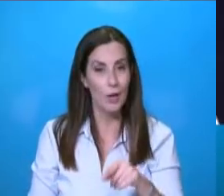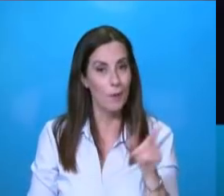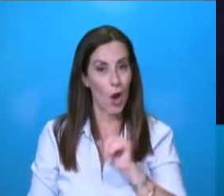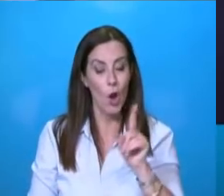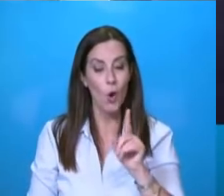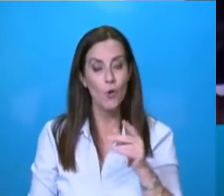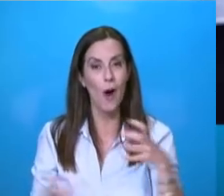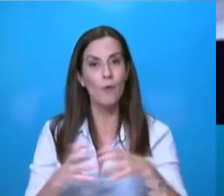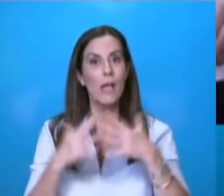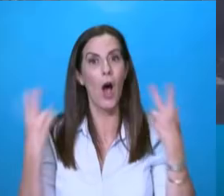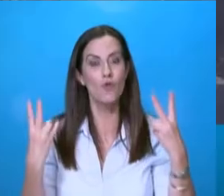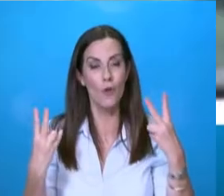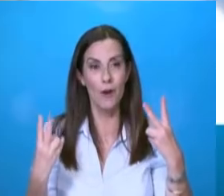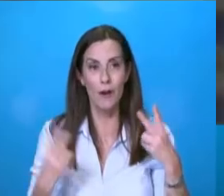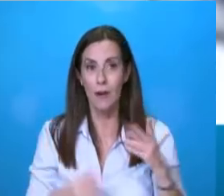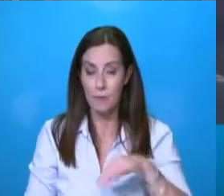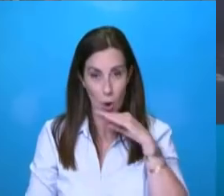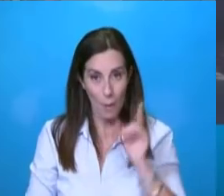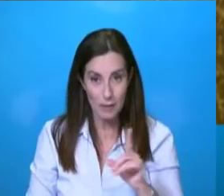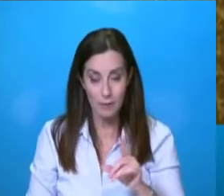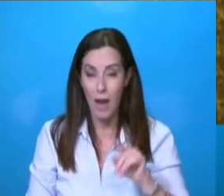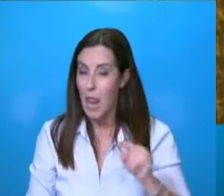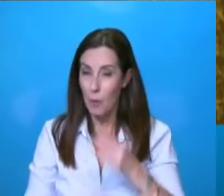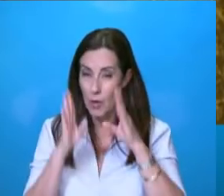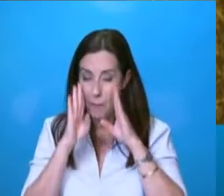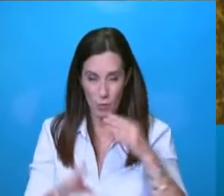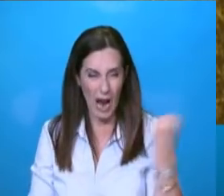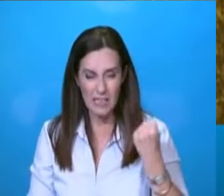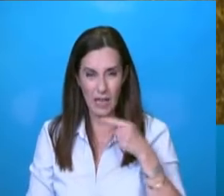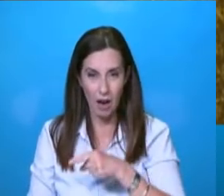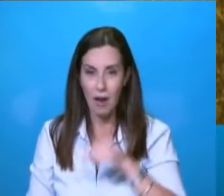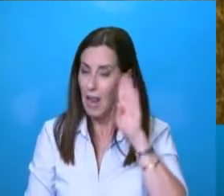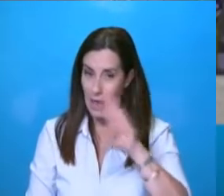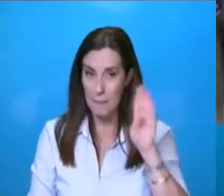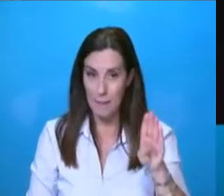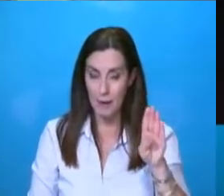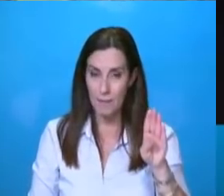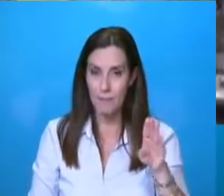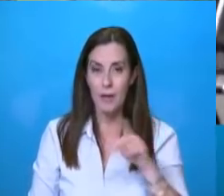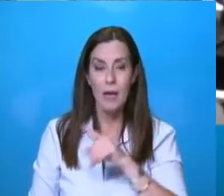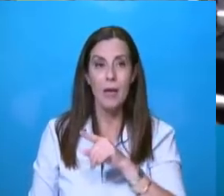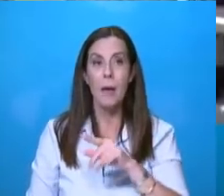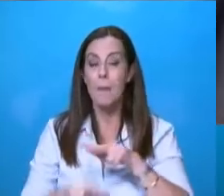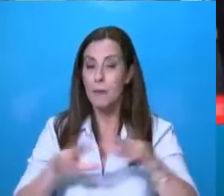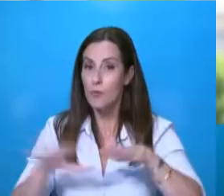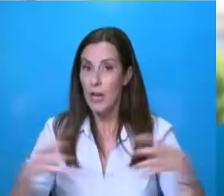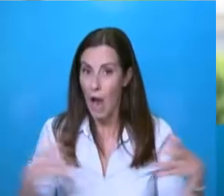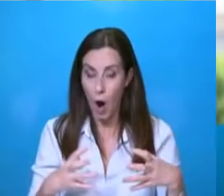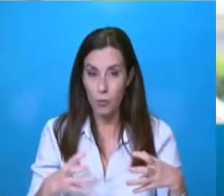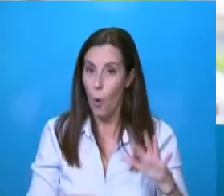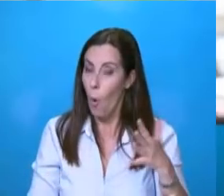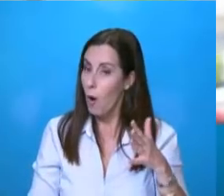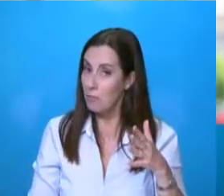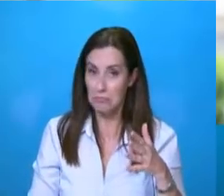לשון המוזניים. ואם לא די בזה, למרות הנאמנות המוחלטת שלהם לנתניהו, במצב של ממשלת אחדות, אולי אף